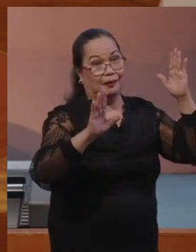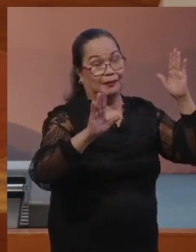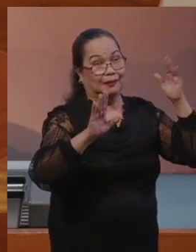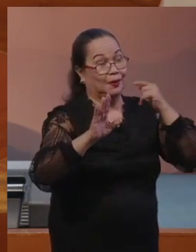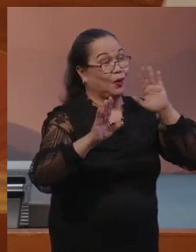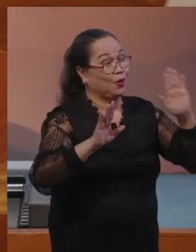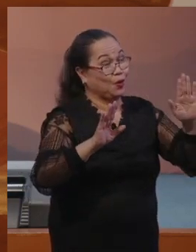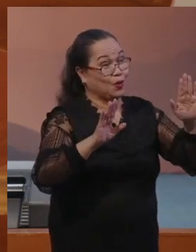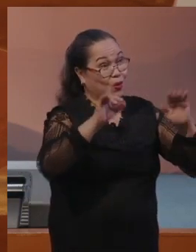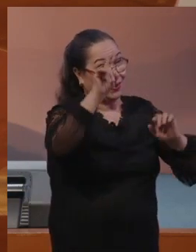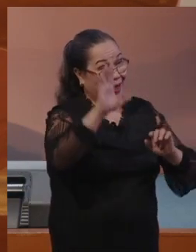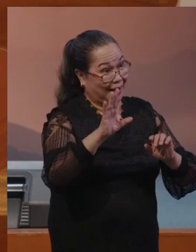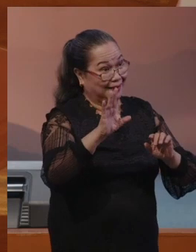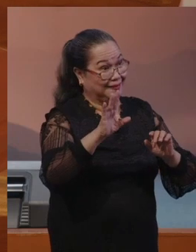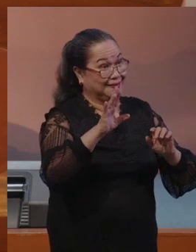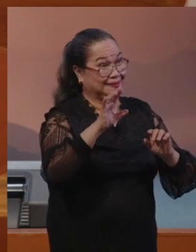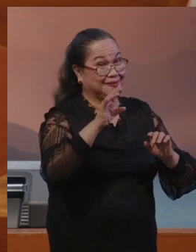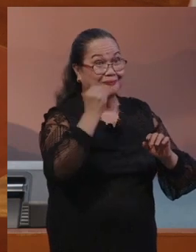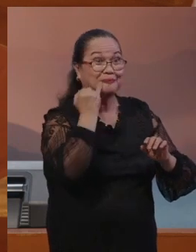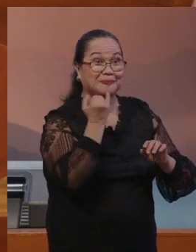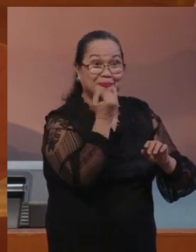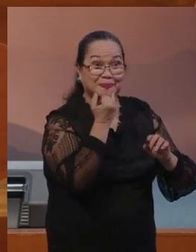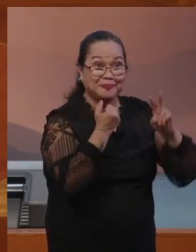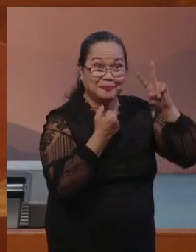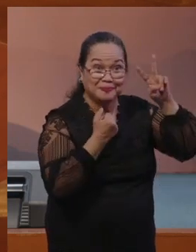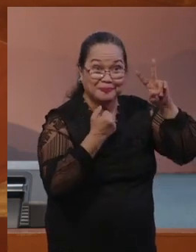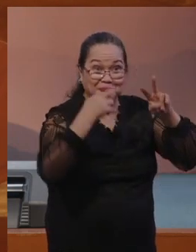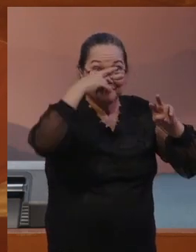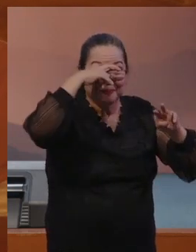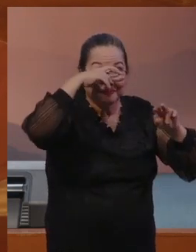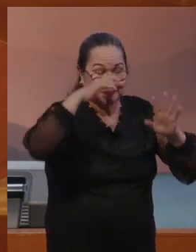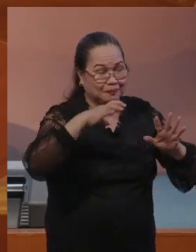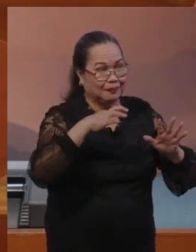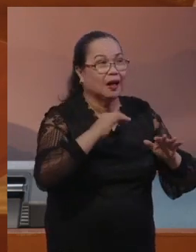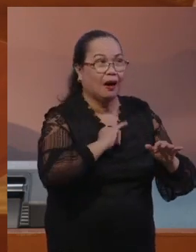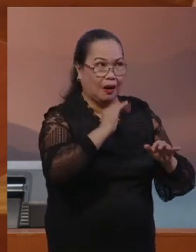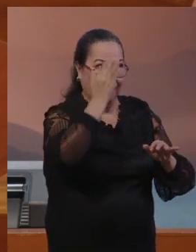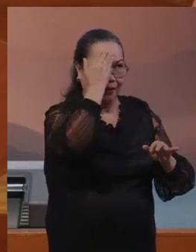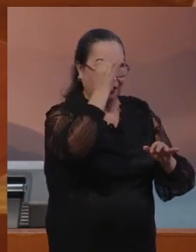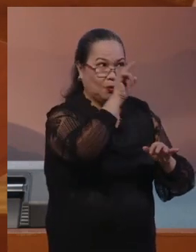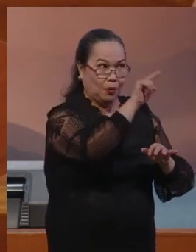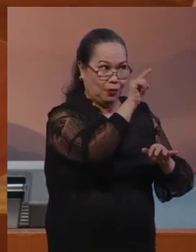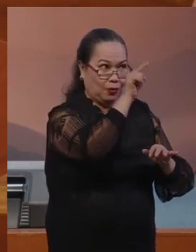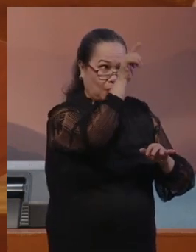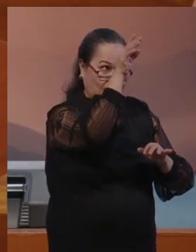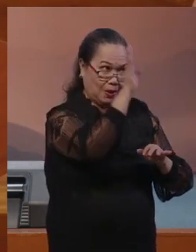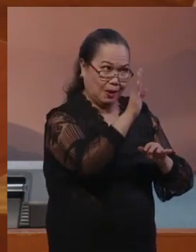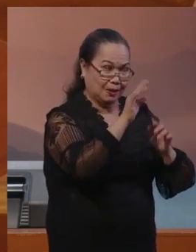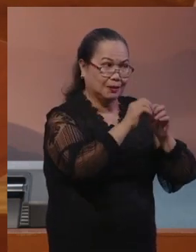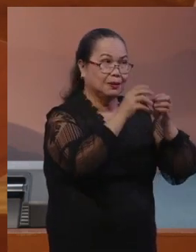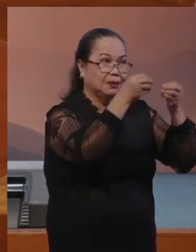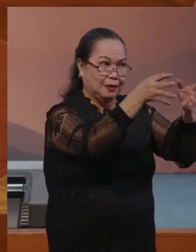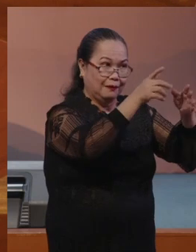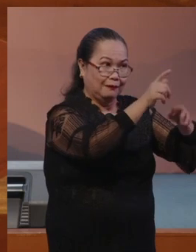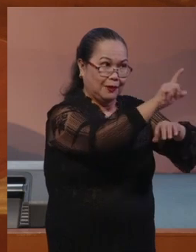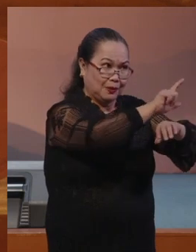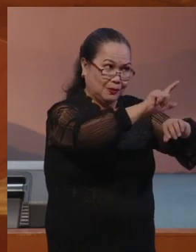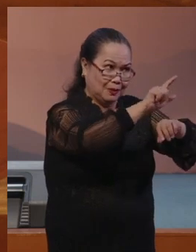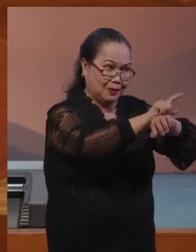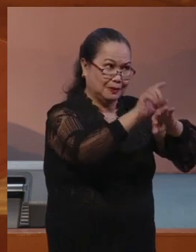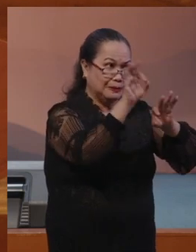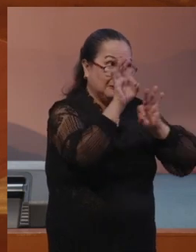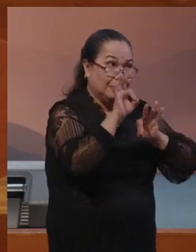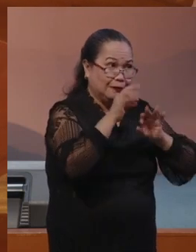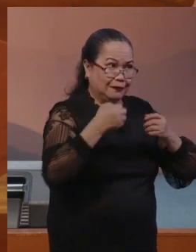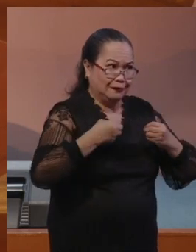yung pangalan ng Diyos ng Israel. I know that Yahweh has given you the land, and the fear of you has